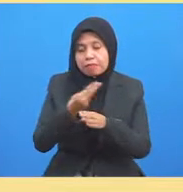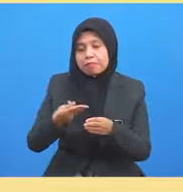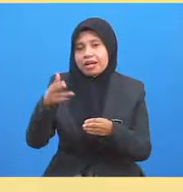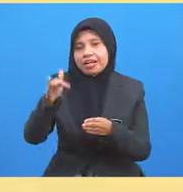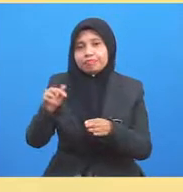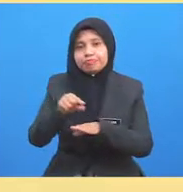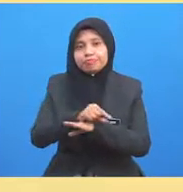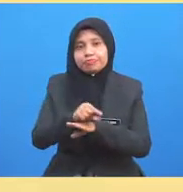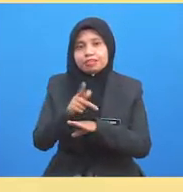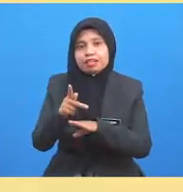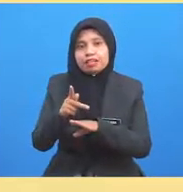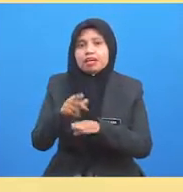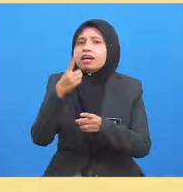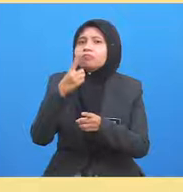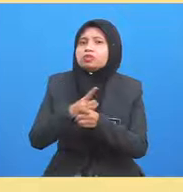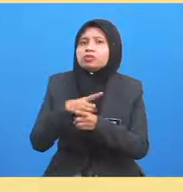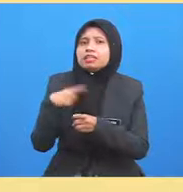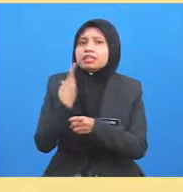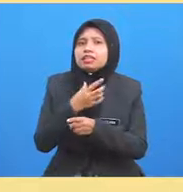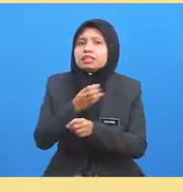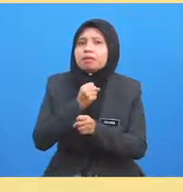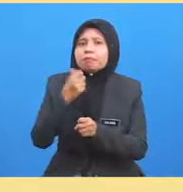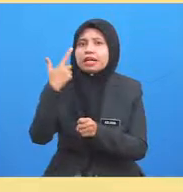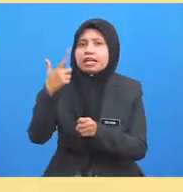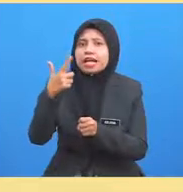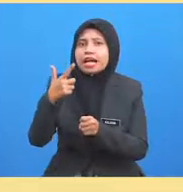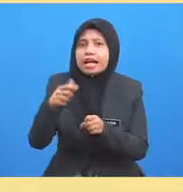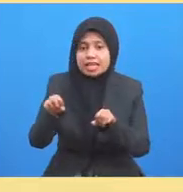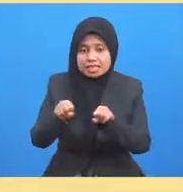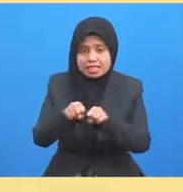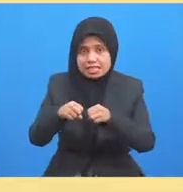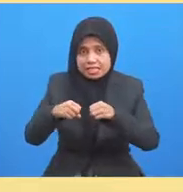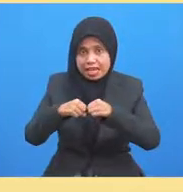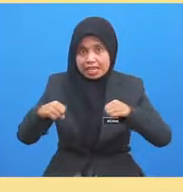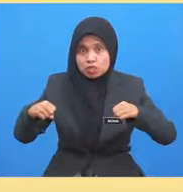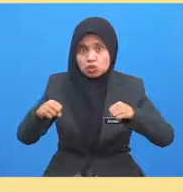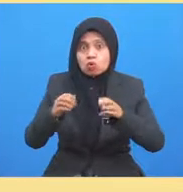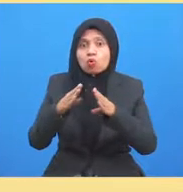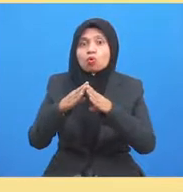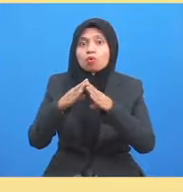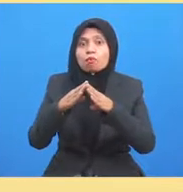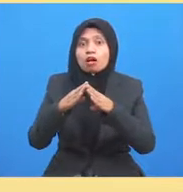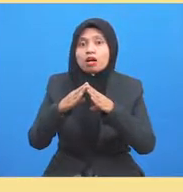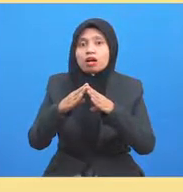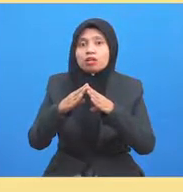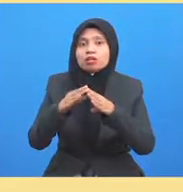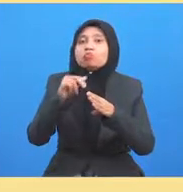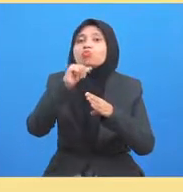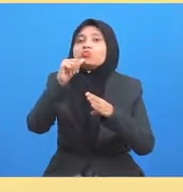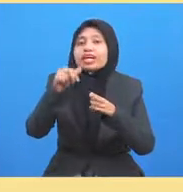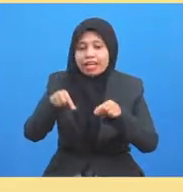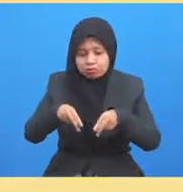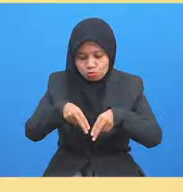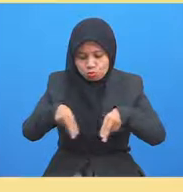Ya, betul. Kita dapat lihat dari segi saiz rumah tersebut adalah bukan ukuran